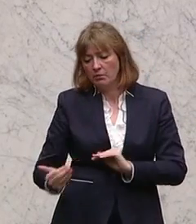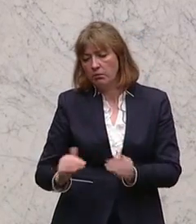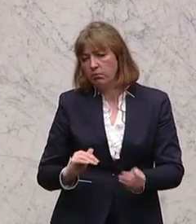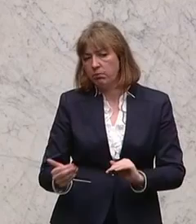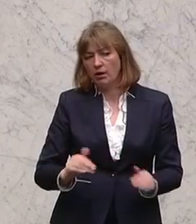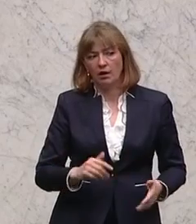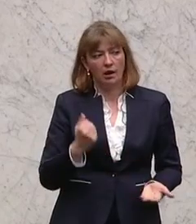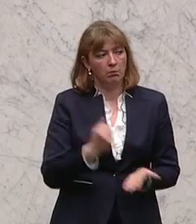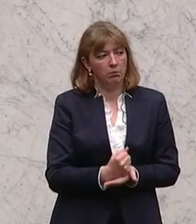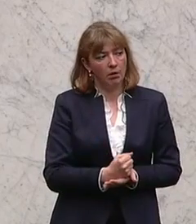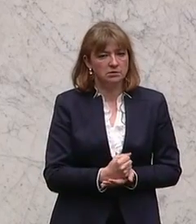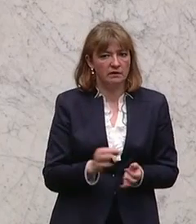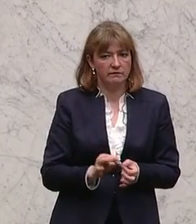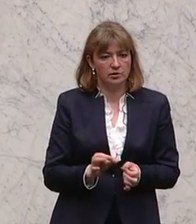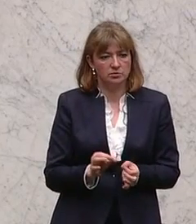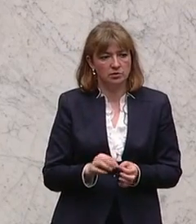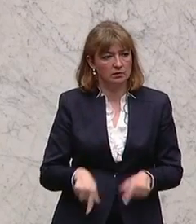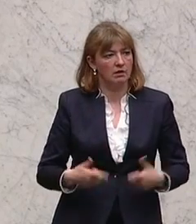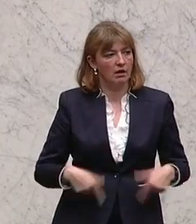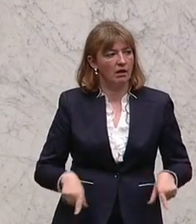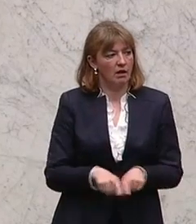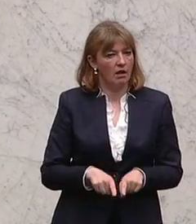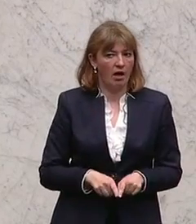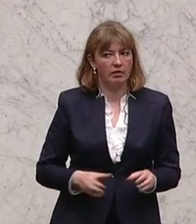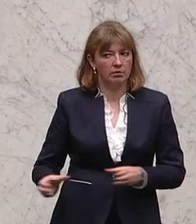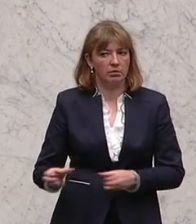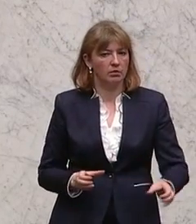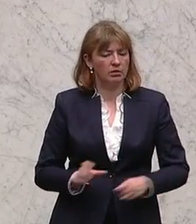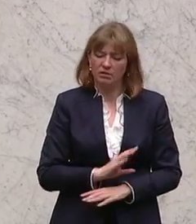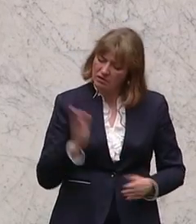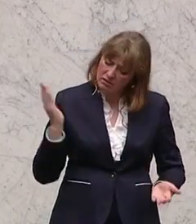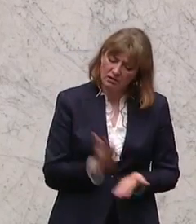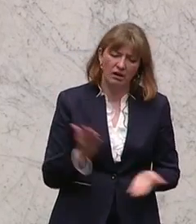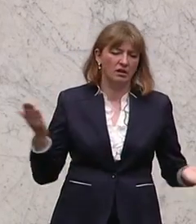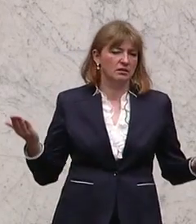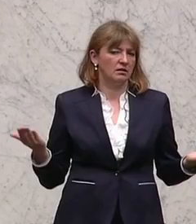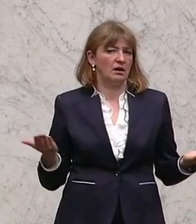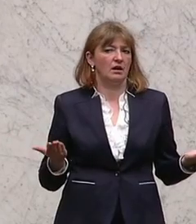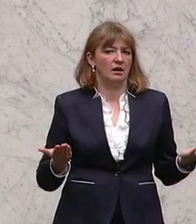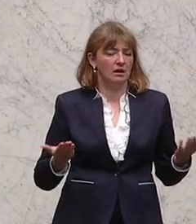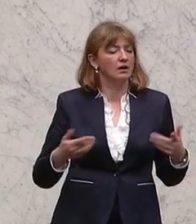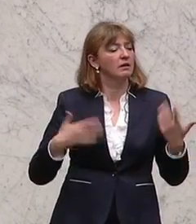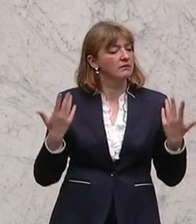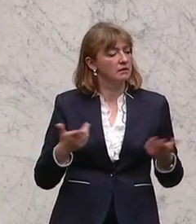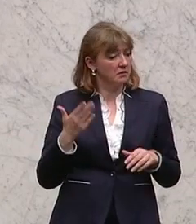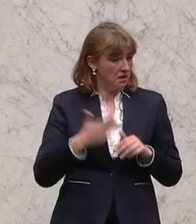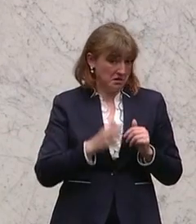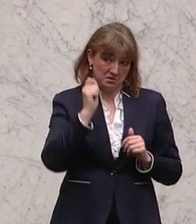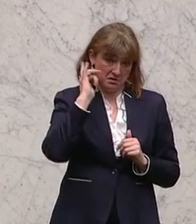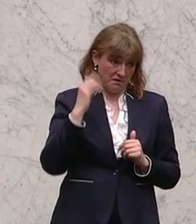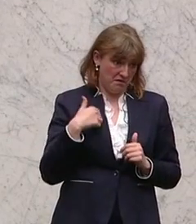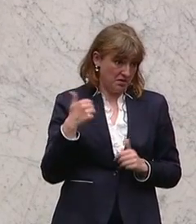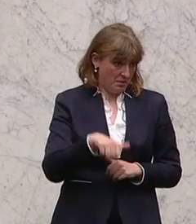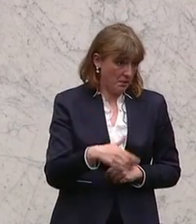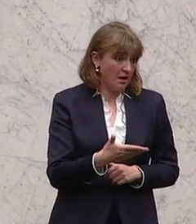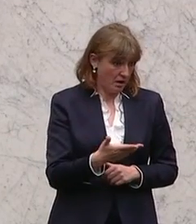die Backelei um Posten und Funktionen in diesem Land endlich ein Ende findet. Und wer in den letzten Tagen mit dabei